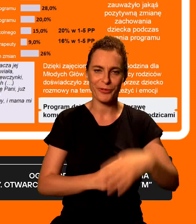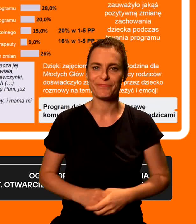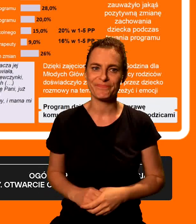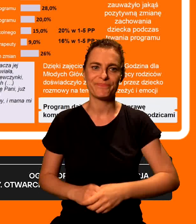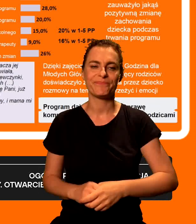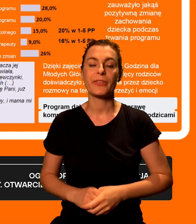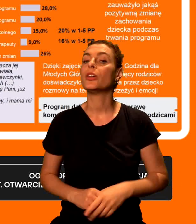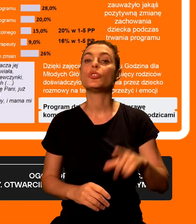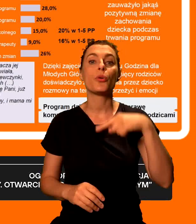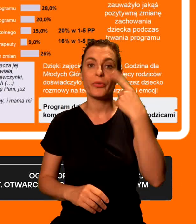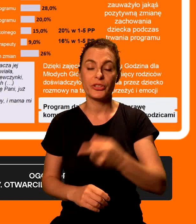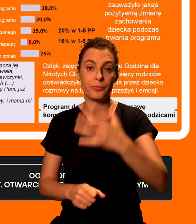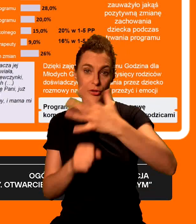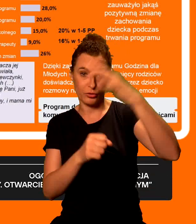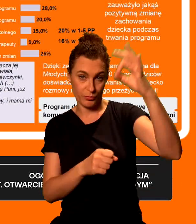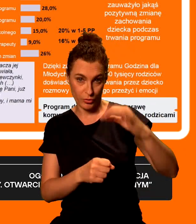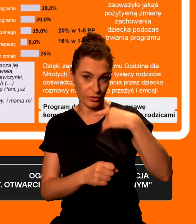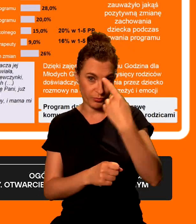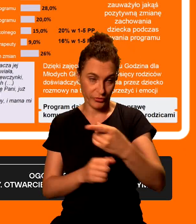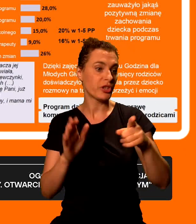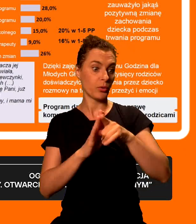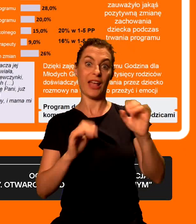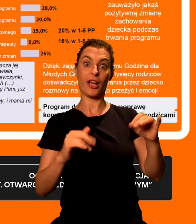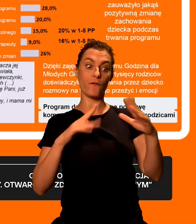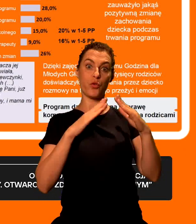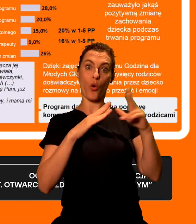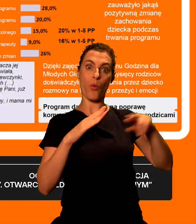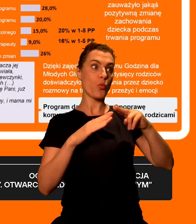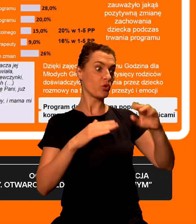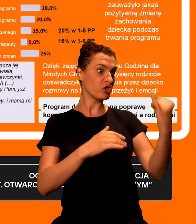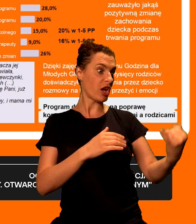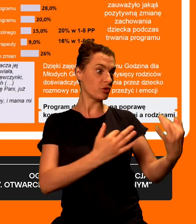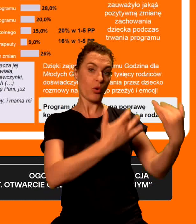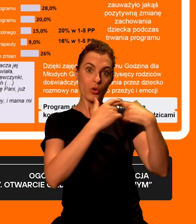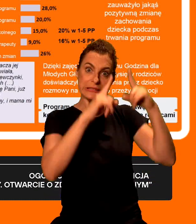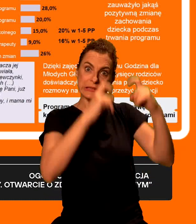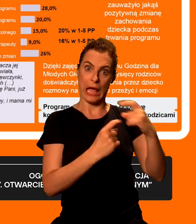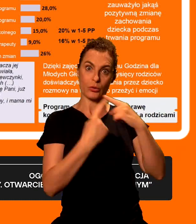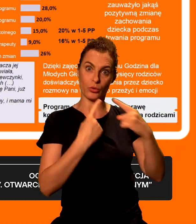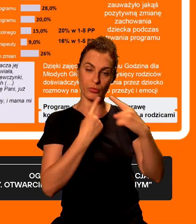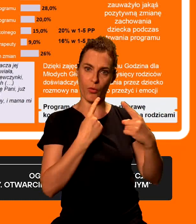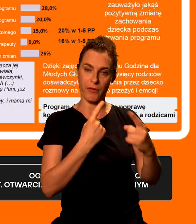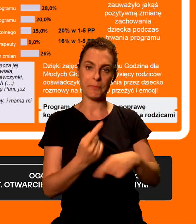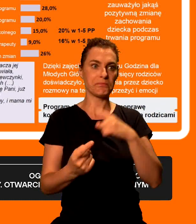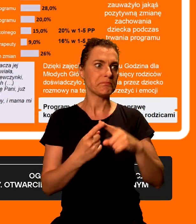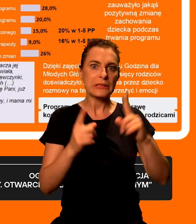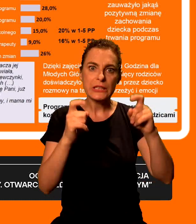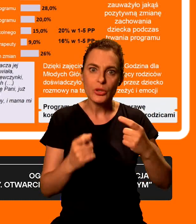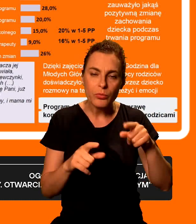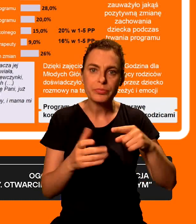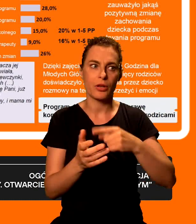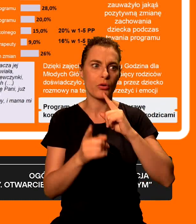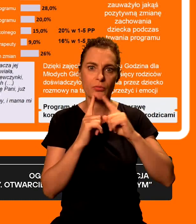oni powiedzieli, 50% z nich powiedziało, dziecko zainicjowało rozmowę na temat tego, co czuje i przeżywa. Zaczęło częściej mówić w sytuacjach, kiedy